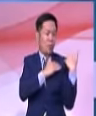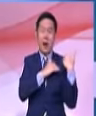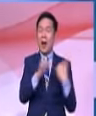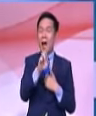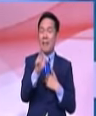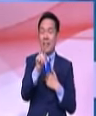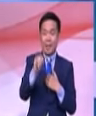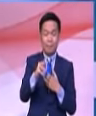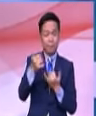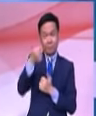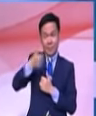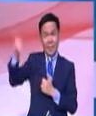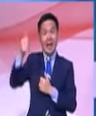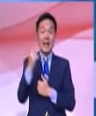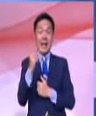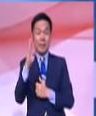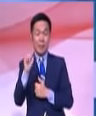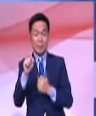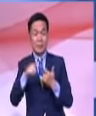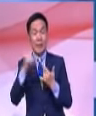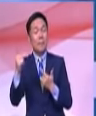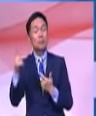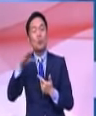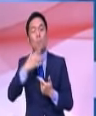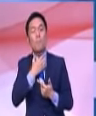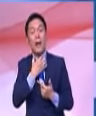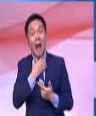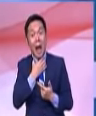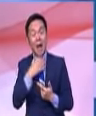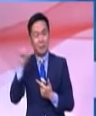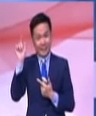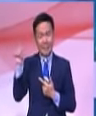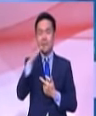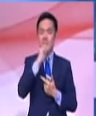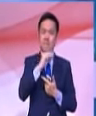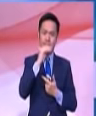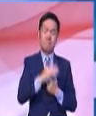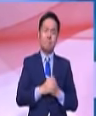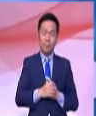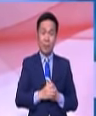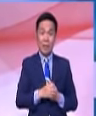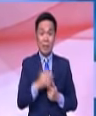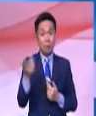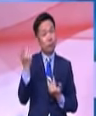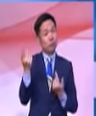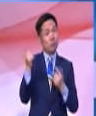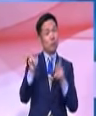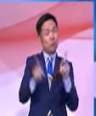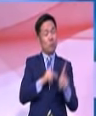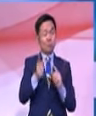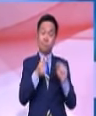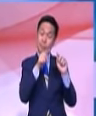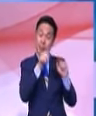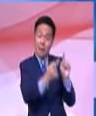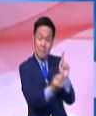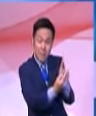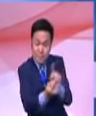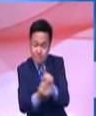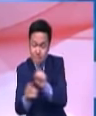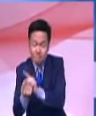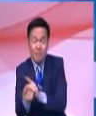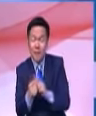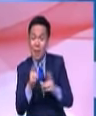Belia, Sukan, Komunikasi dan Multimedia Perak, Khairul Syahril Muhammad berkata, program Turun Padang ini lebih mendekatkan warga kerja